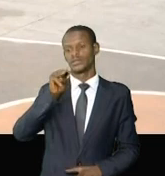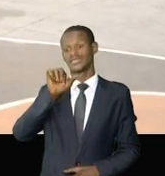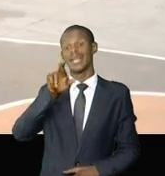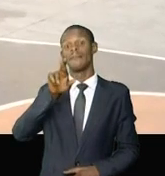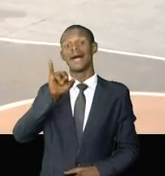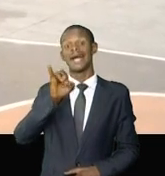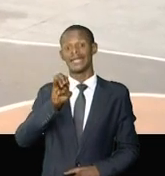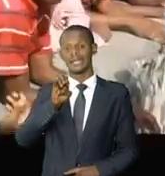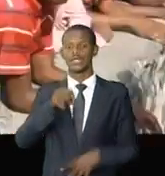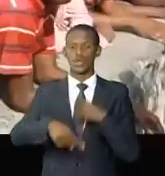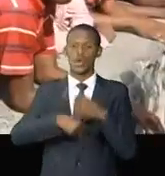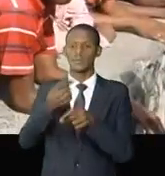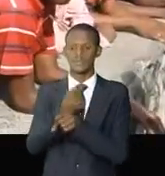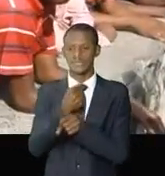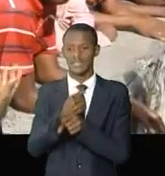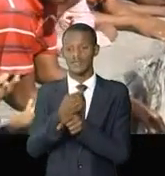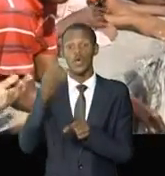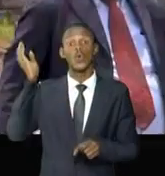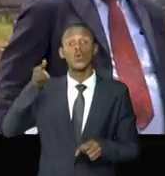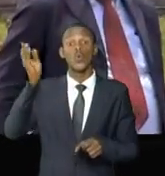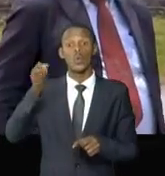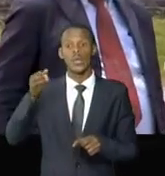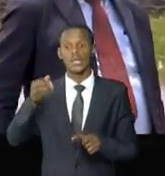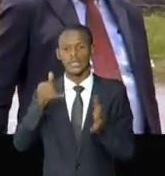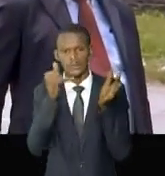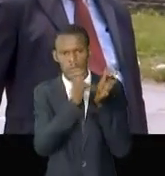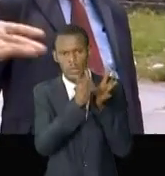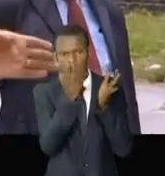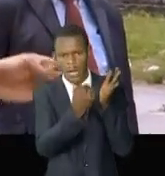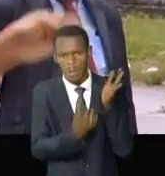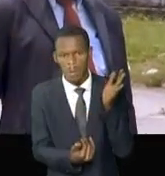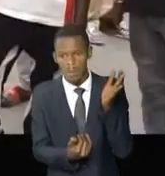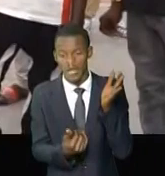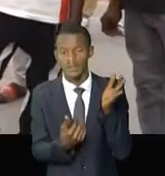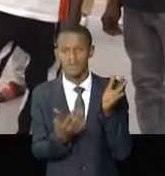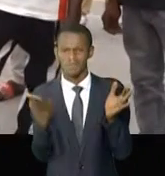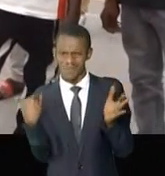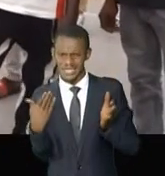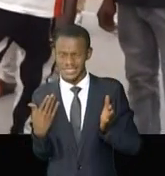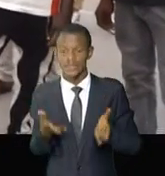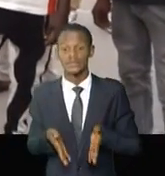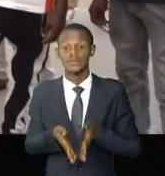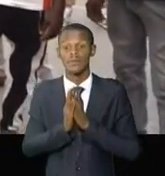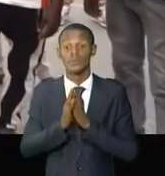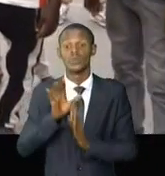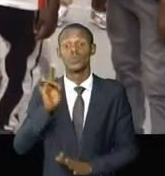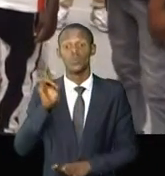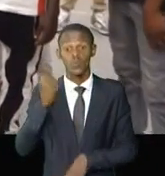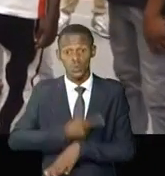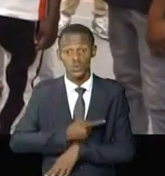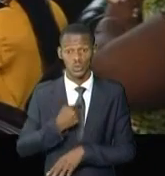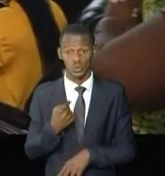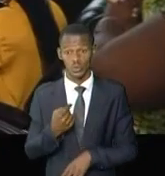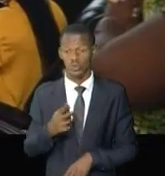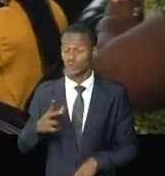des Kouluna. Il s'était donné en tout 8 jours pour les 24 communes de Kinshasa à raison de 2 jours par